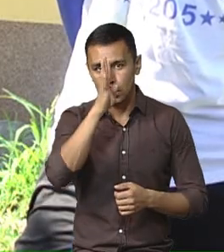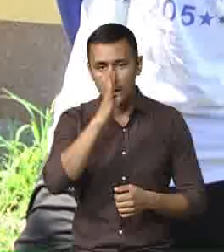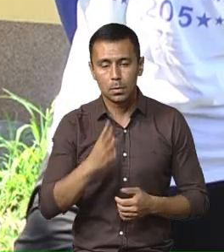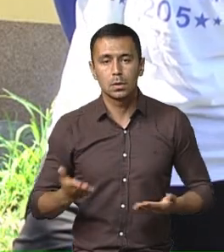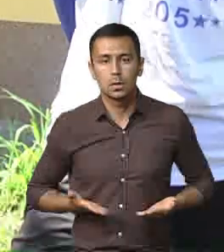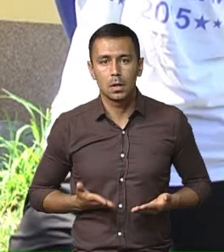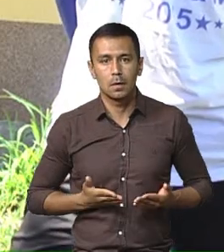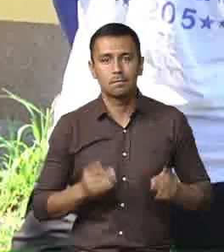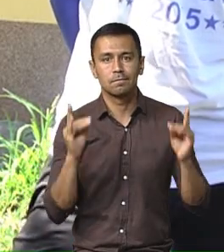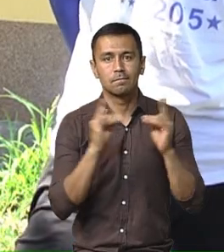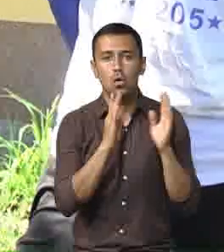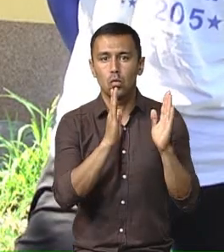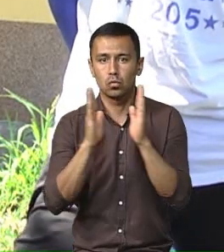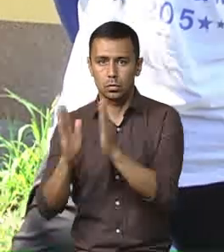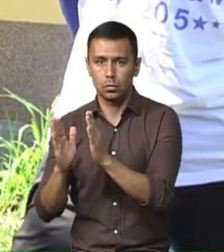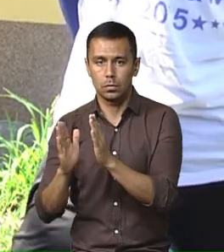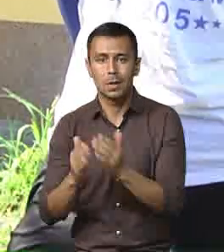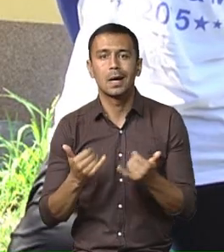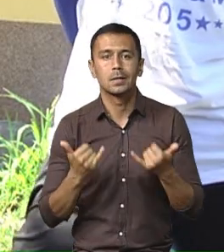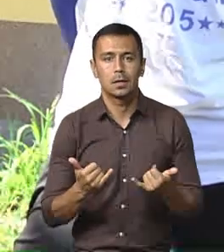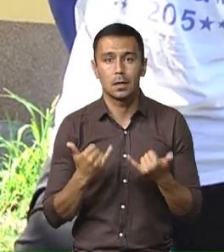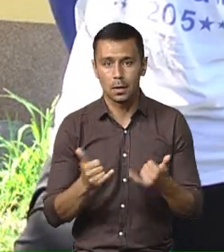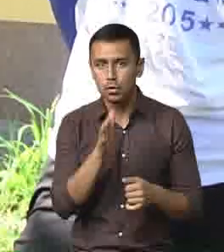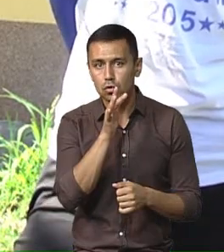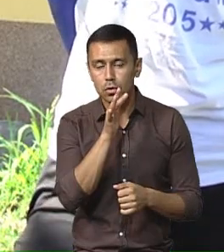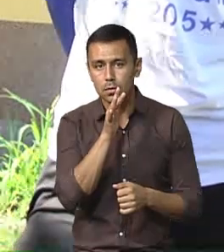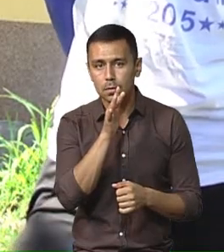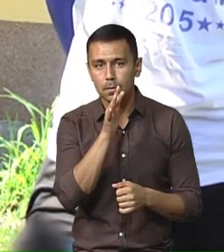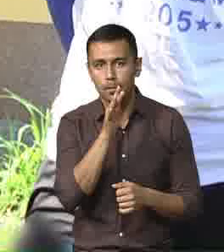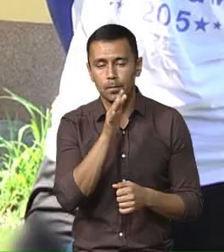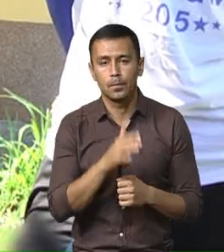жили в гуртожитку. Зараз, на даний час,